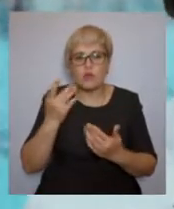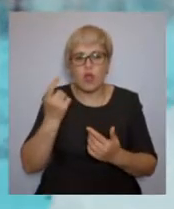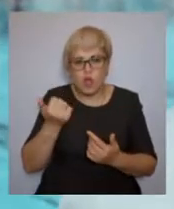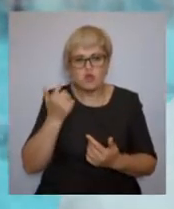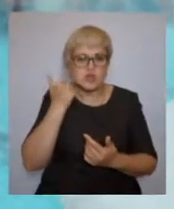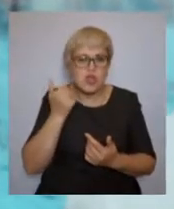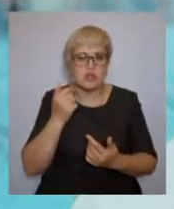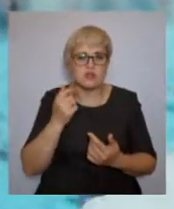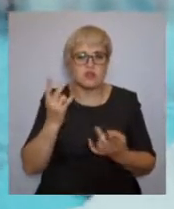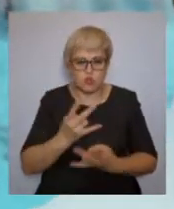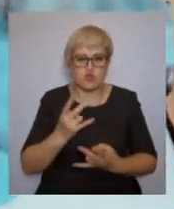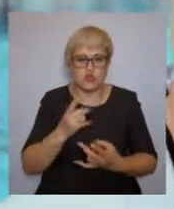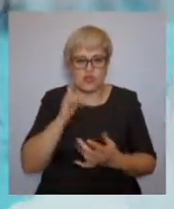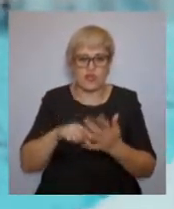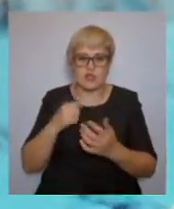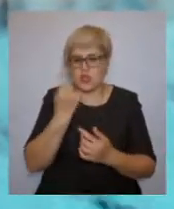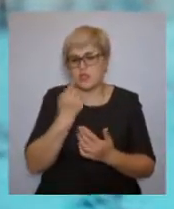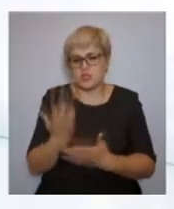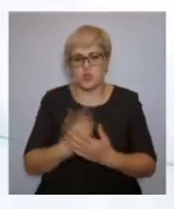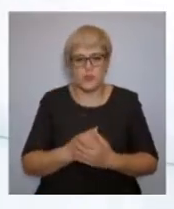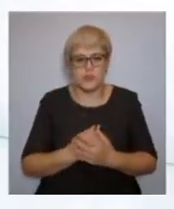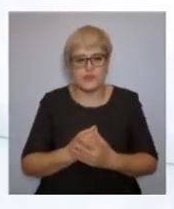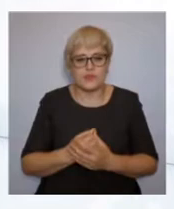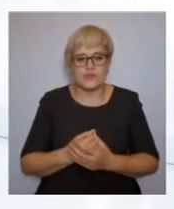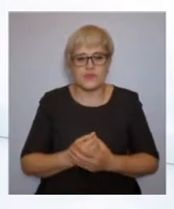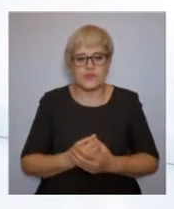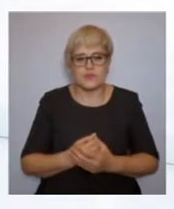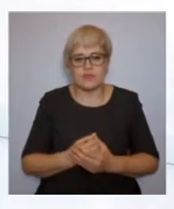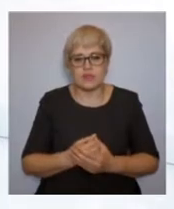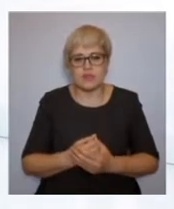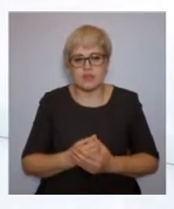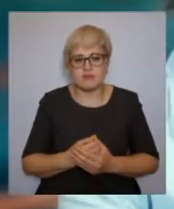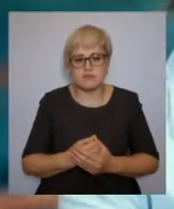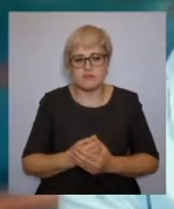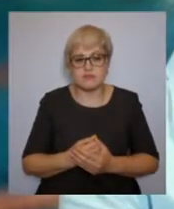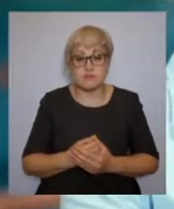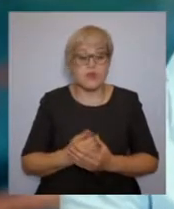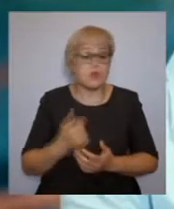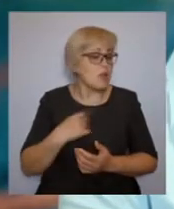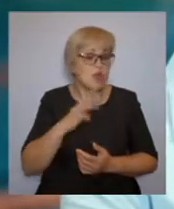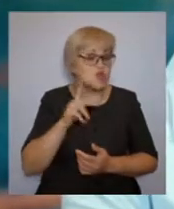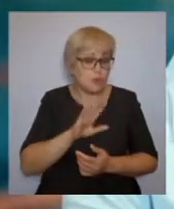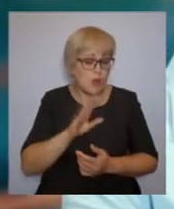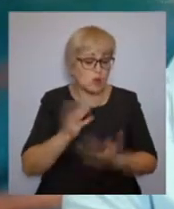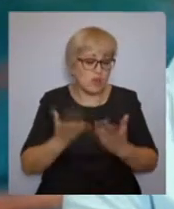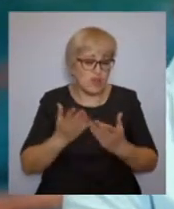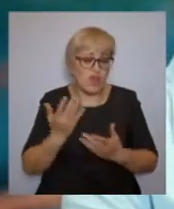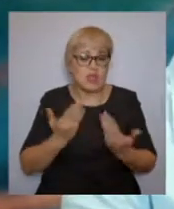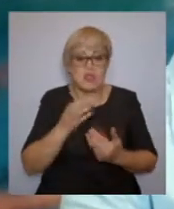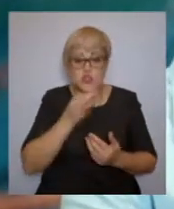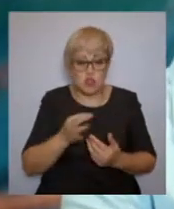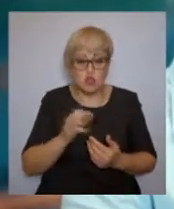ну или с кем-то поистине сильным и мудрым и я я ошибусь наверняка если скажу что